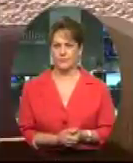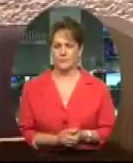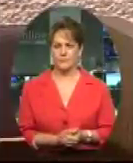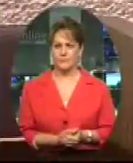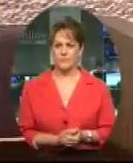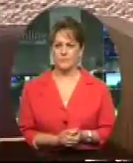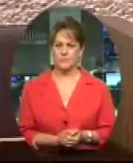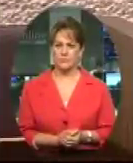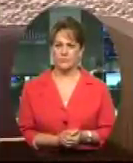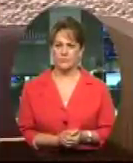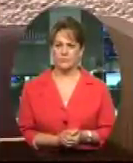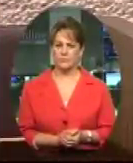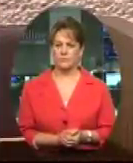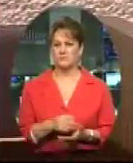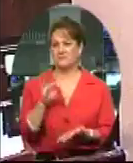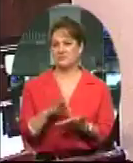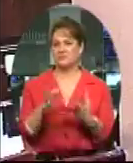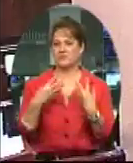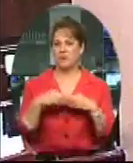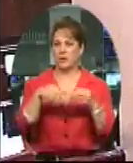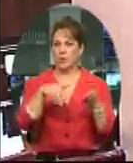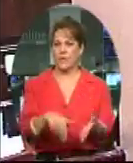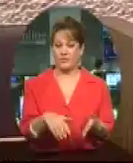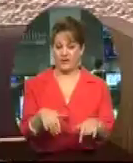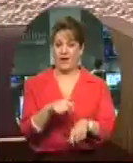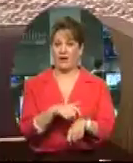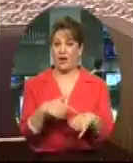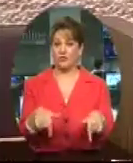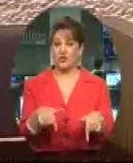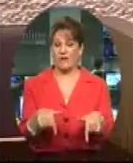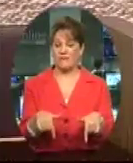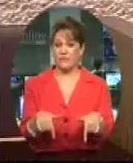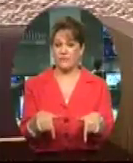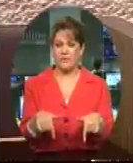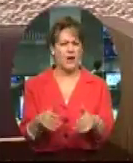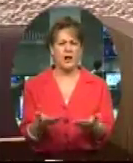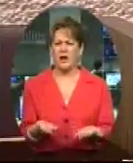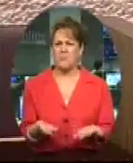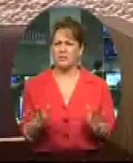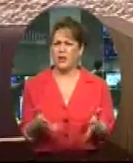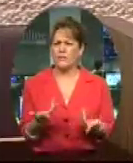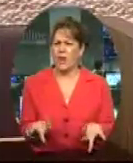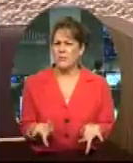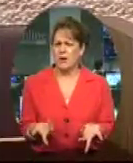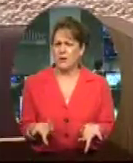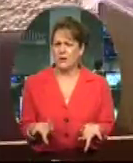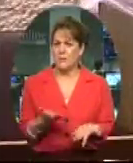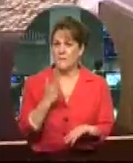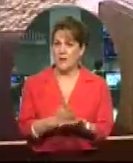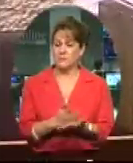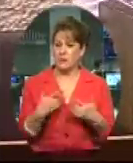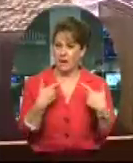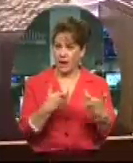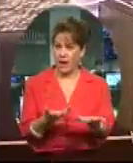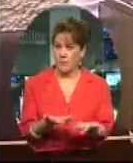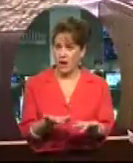כשמשפחות קוברות את בניהן ממש בשעה הזאת. על מה הדחיפות הזאת בעיצומה של מלחמה? זה לא